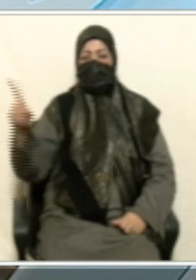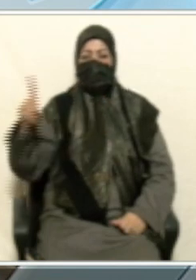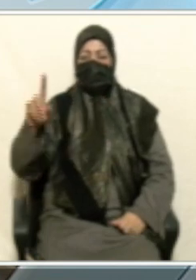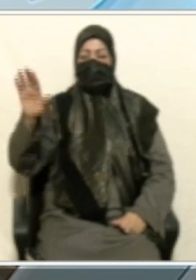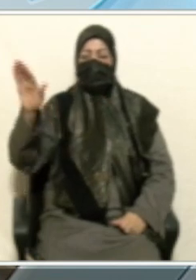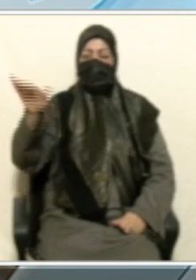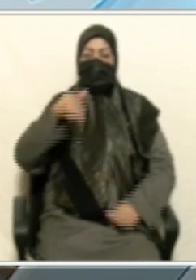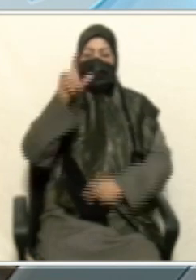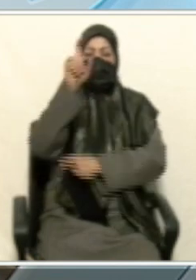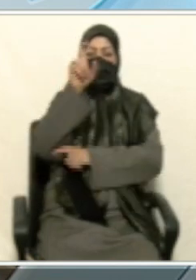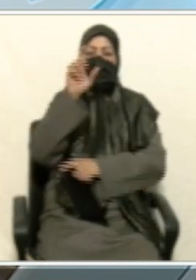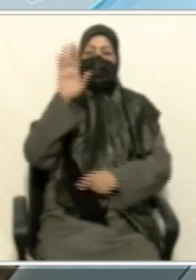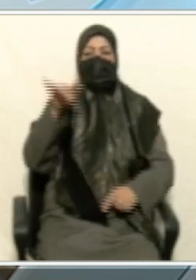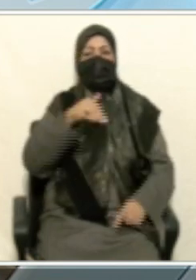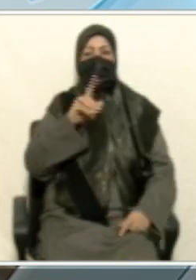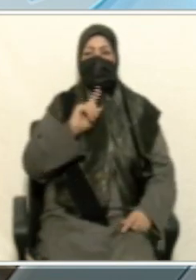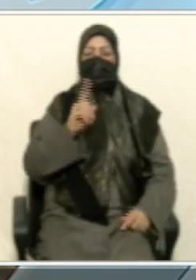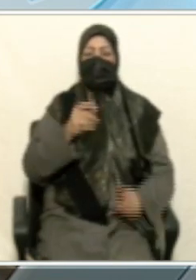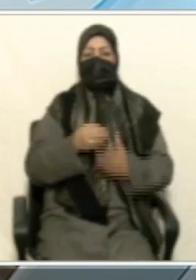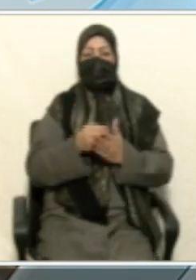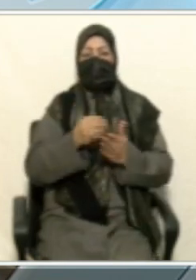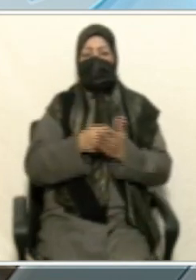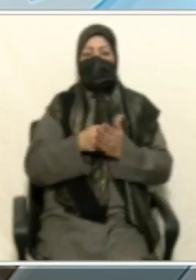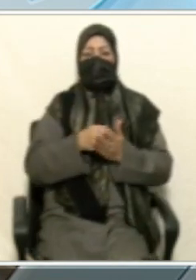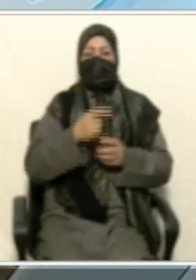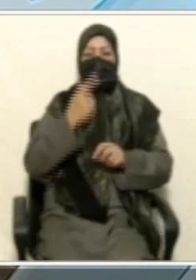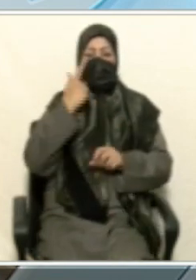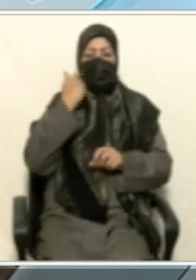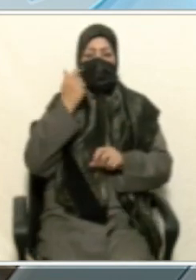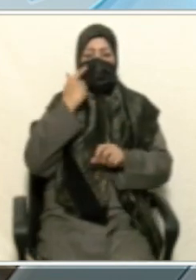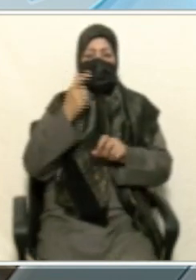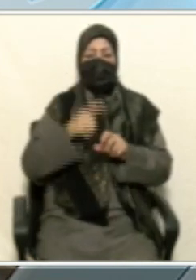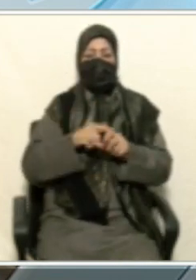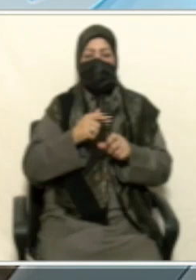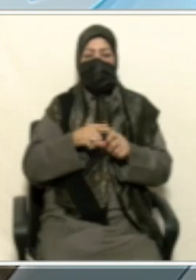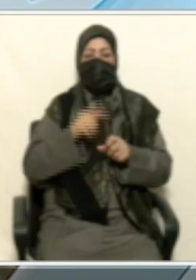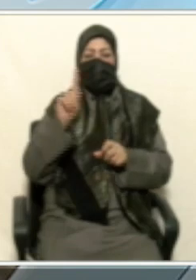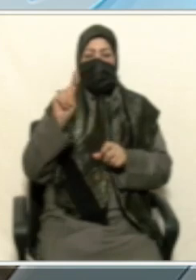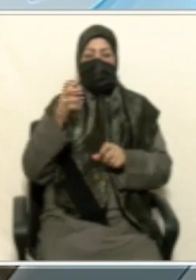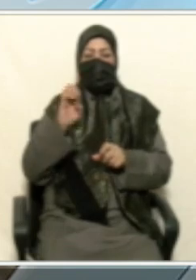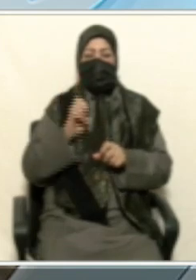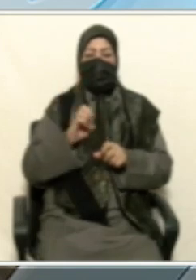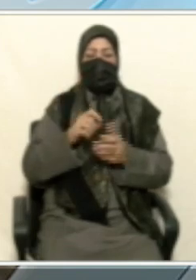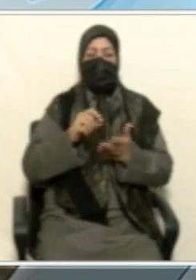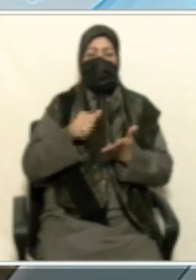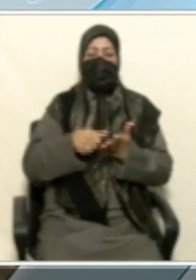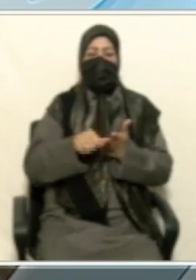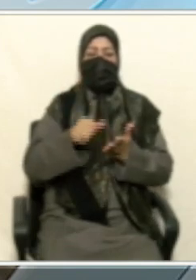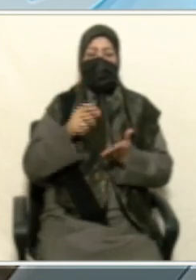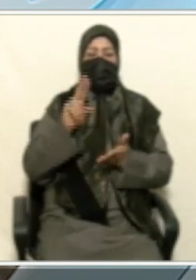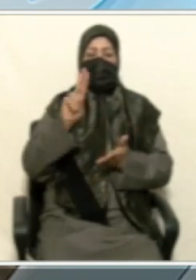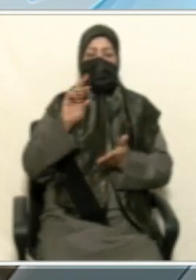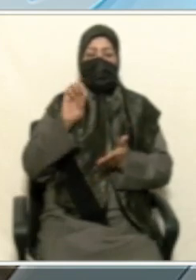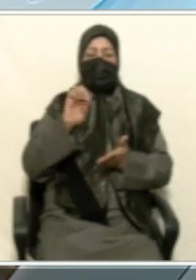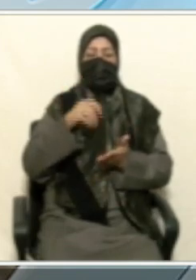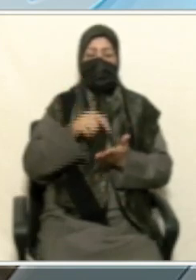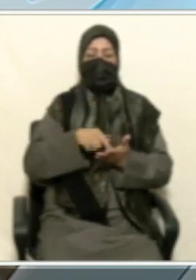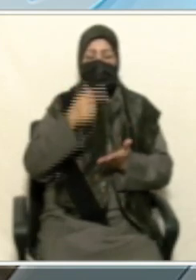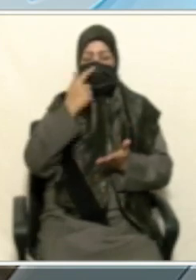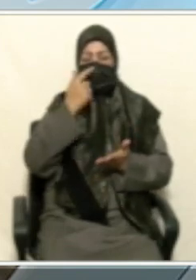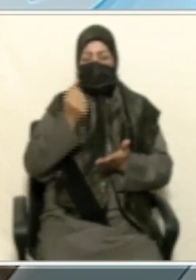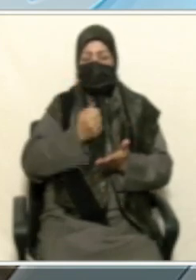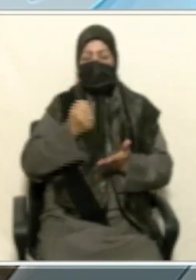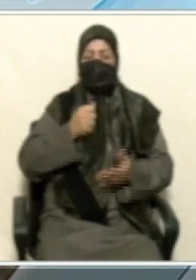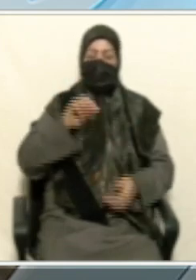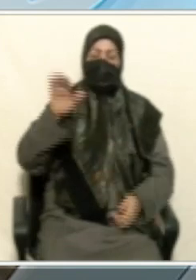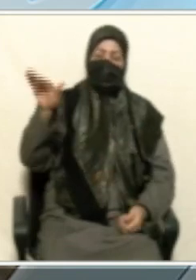لا يؤذينا في مسجدنا، هكذا في صحيح مسلم، من أكل من هاتين الشجرتين الخبيثتين فلا يقربن